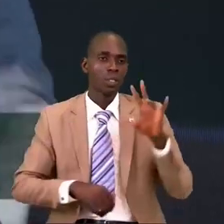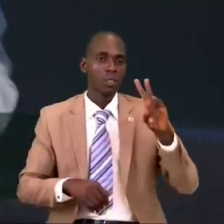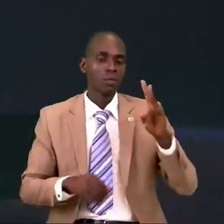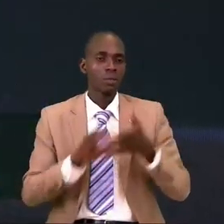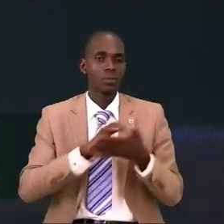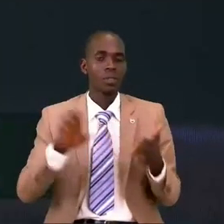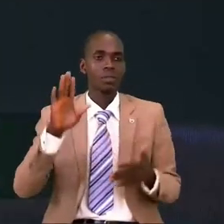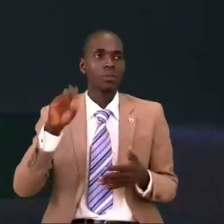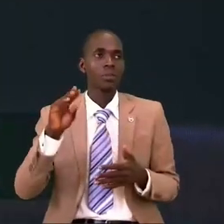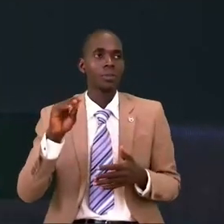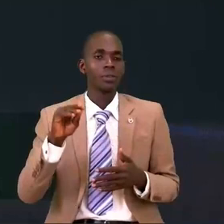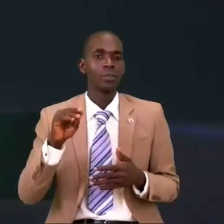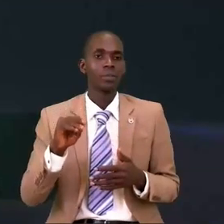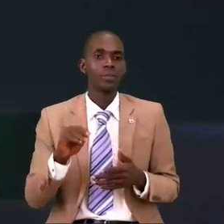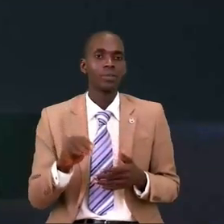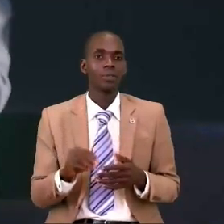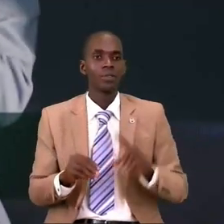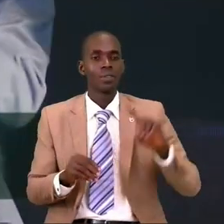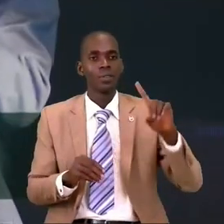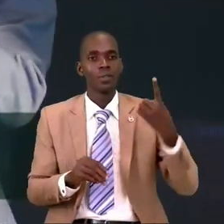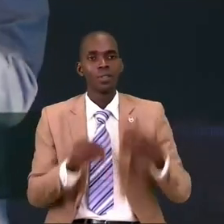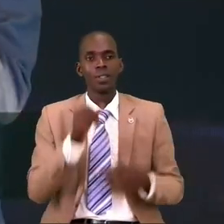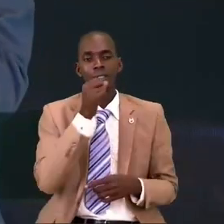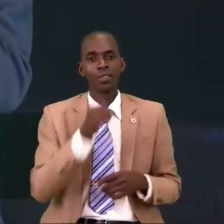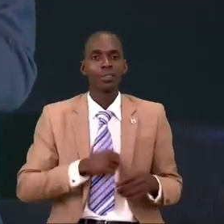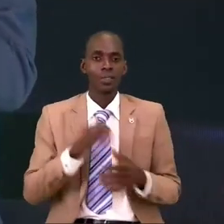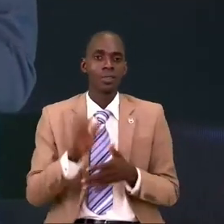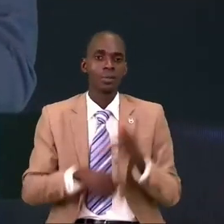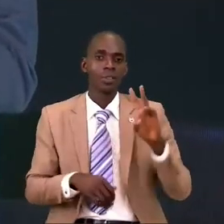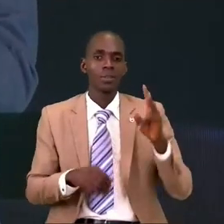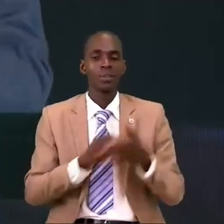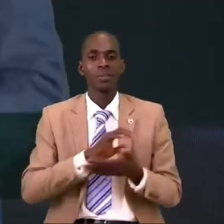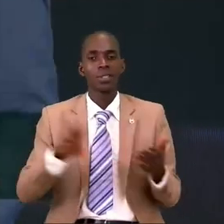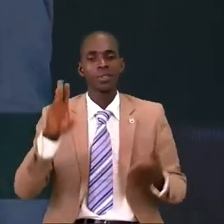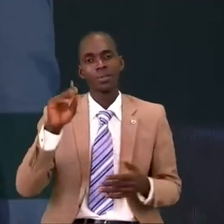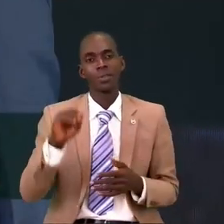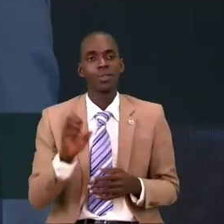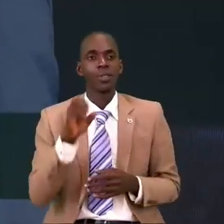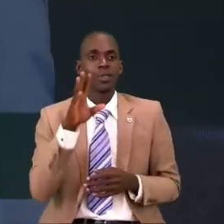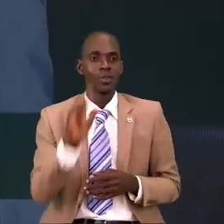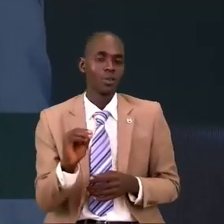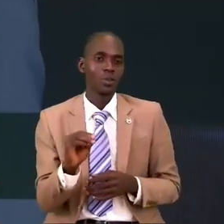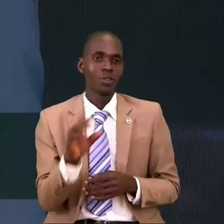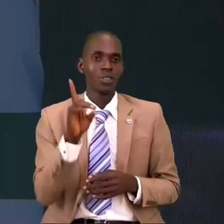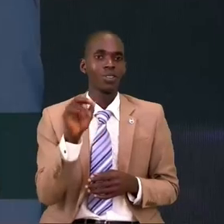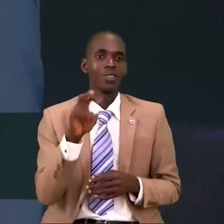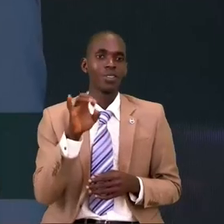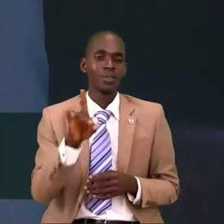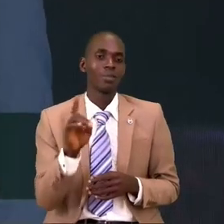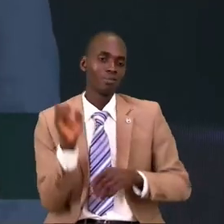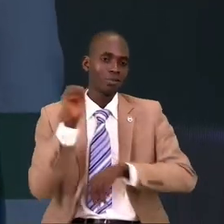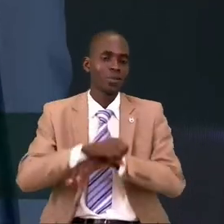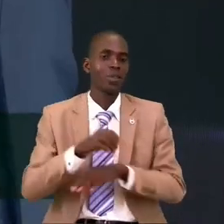Avec une fronde et une pierre, David fut plus fort que le Philistin. Il le